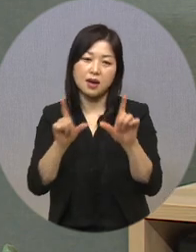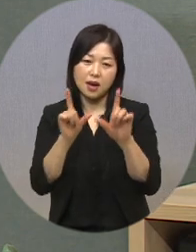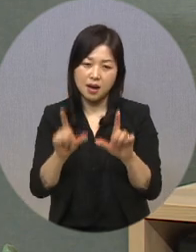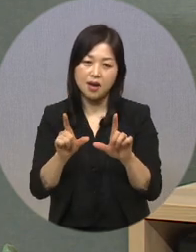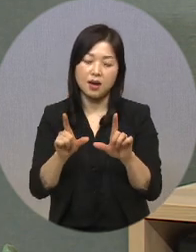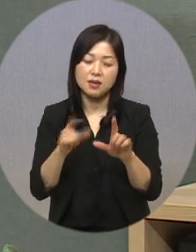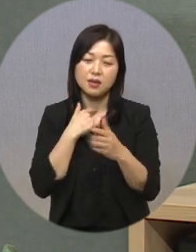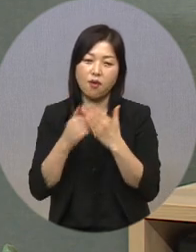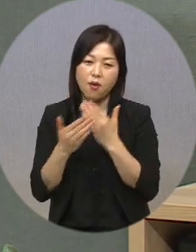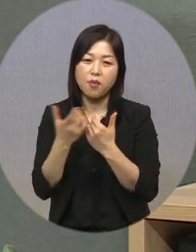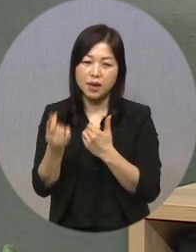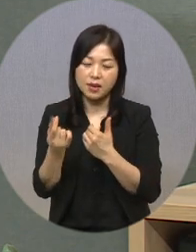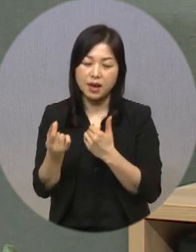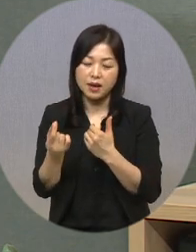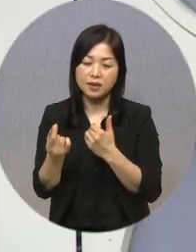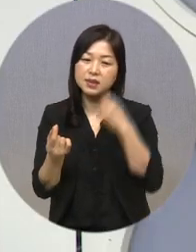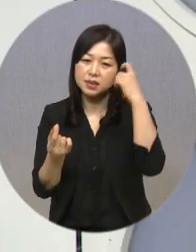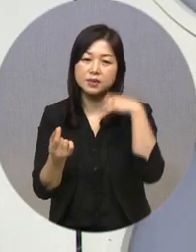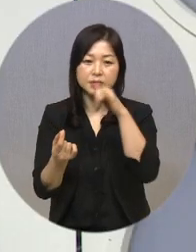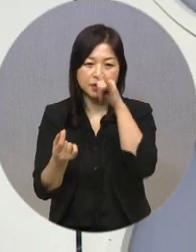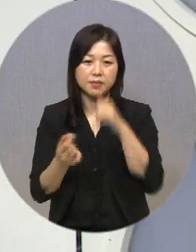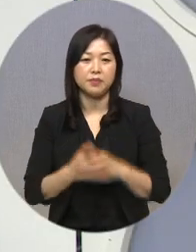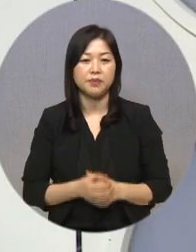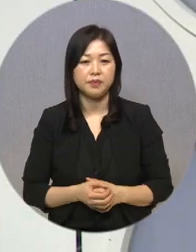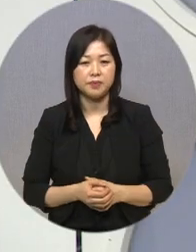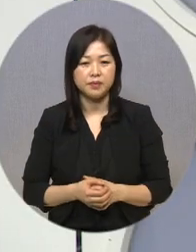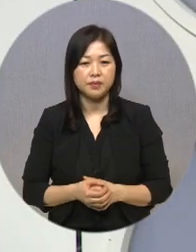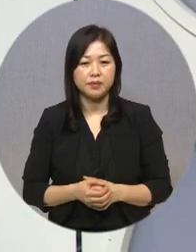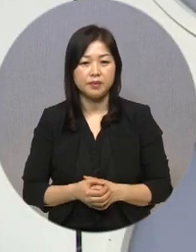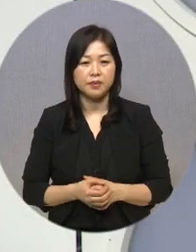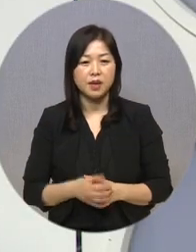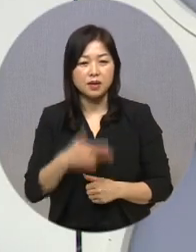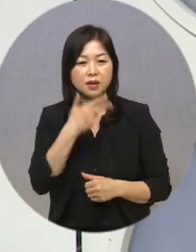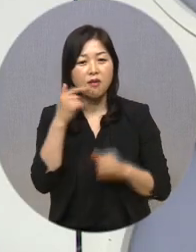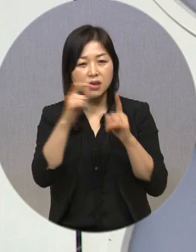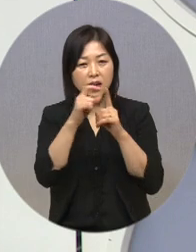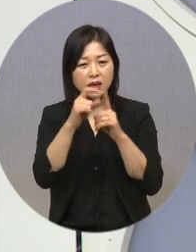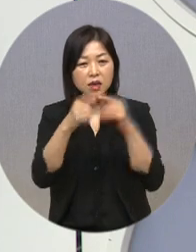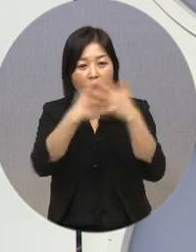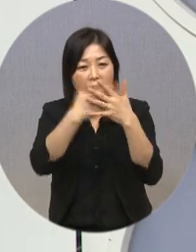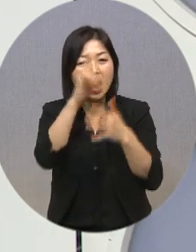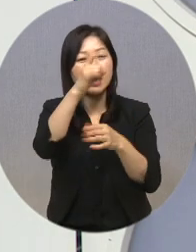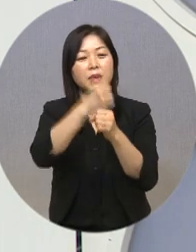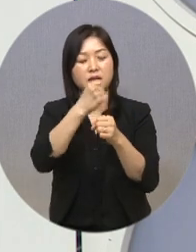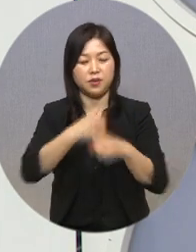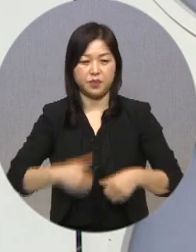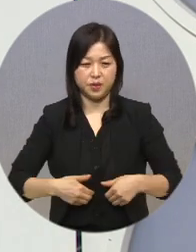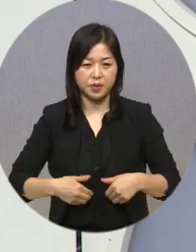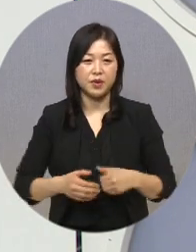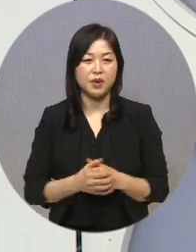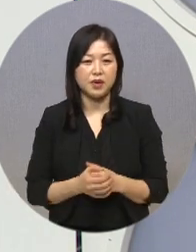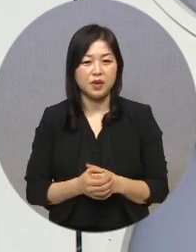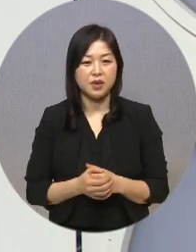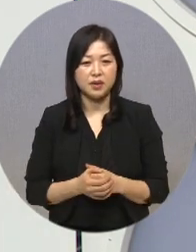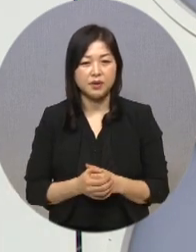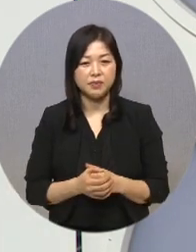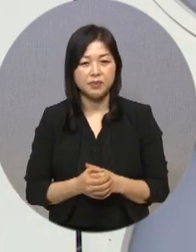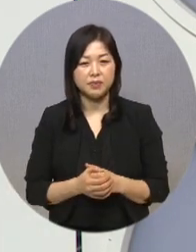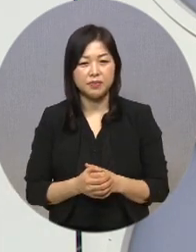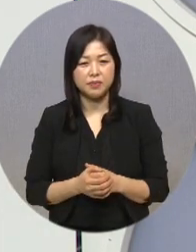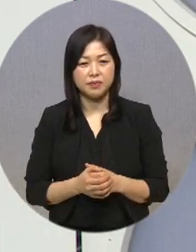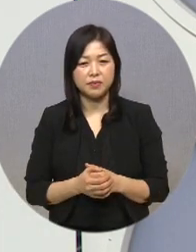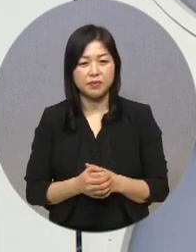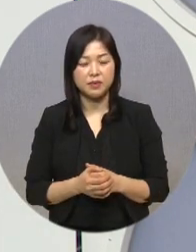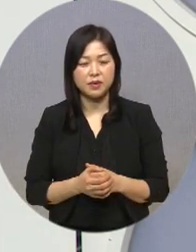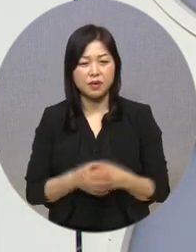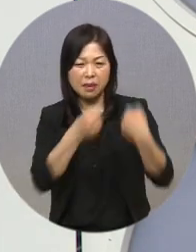살아오시지 않았나 하는 그런 생각도 그 영어 단어 만들어 낼 것 같아요. 어떻게 그렇게 또 그게 맞아갖고 네. 아이고 만날 죽일 놈